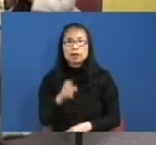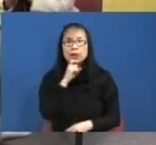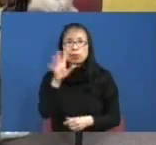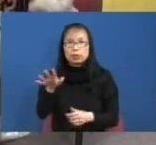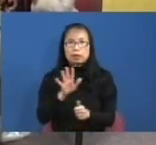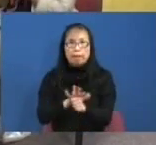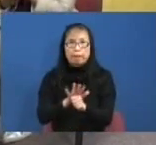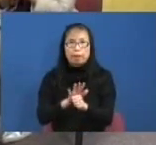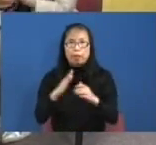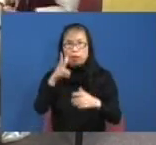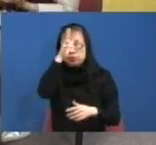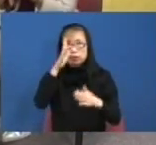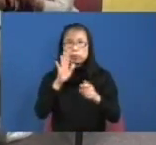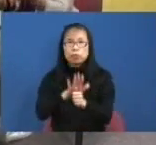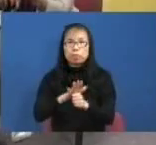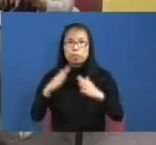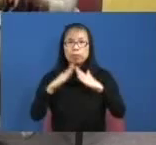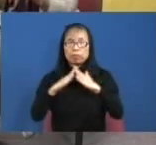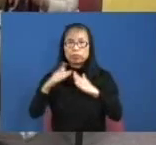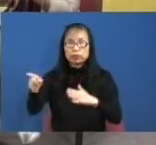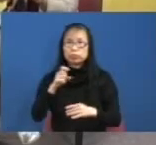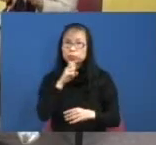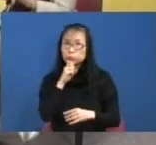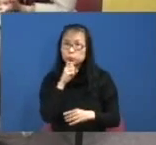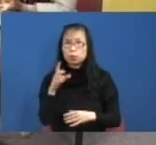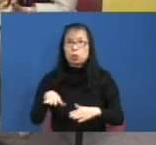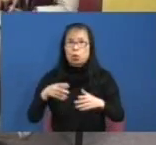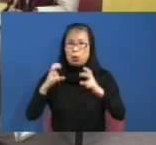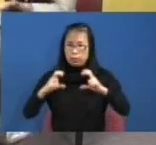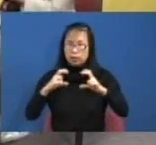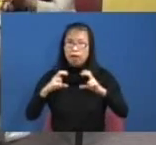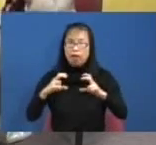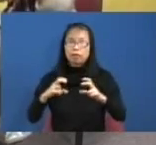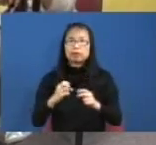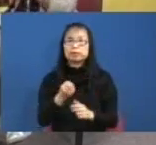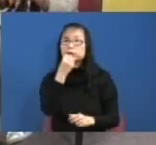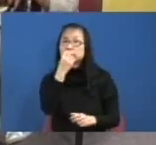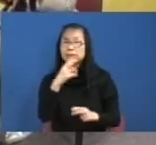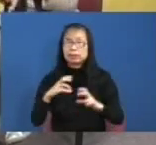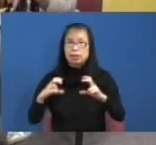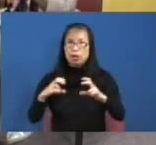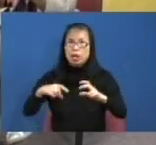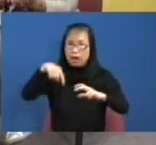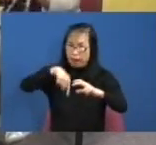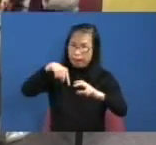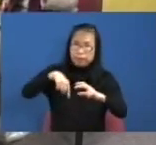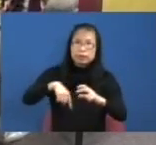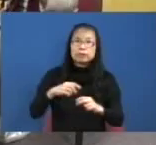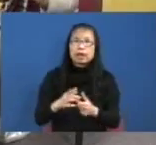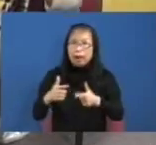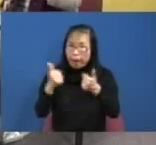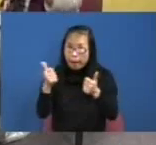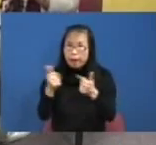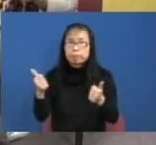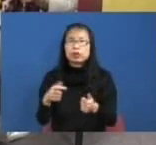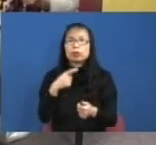保安局咧應該係有啲信息，譬如如果即係地下鐵，即係港鐵下邊咧，地鐵嘅地洞咧係適合嘅